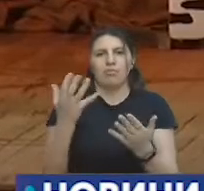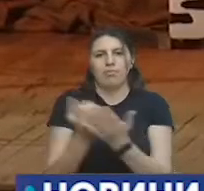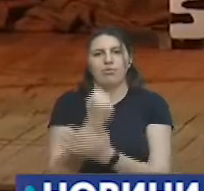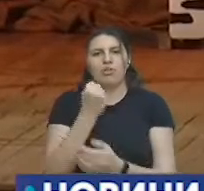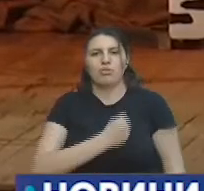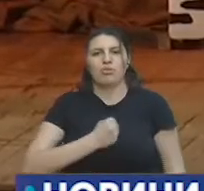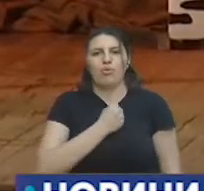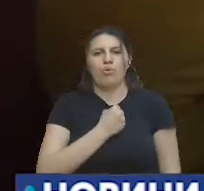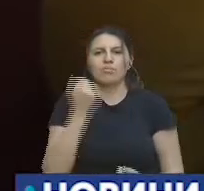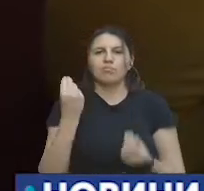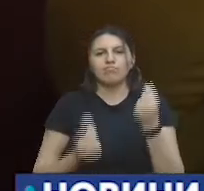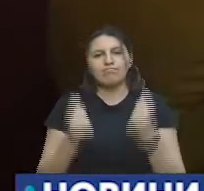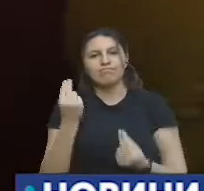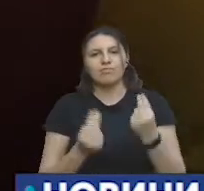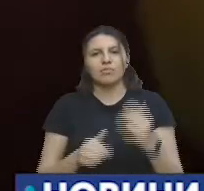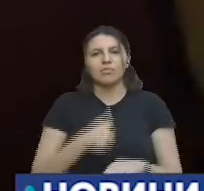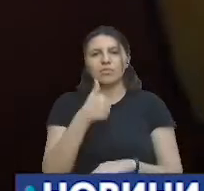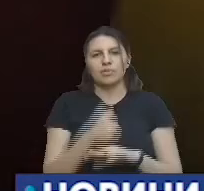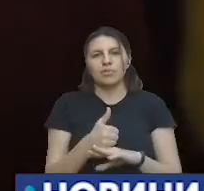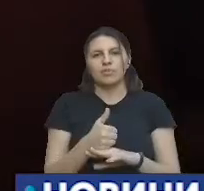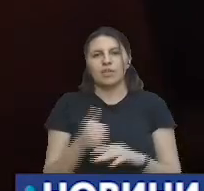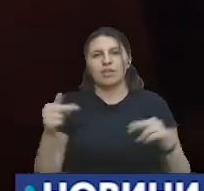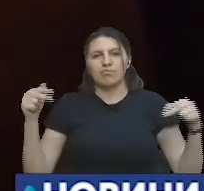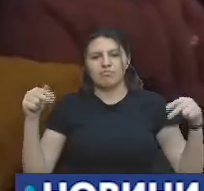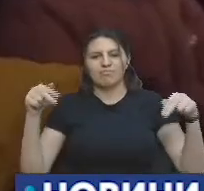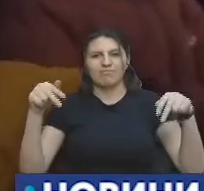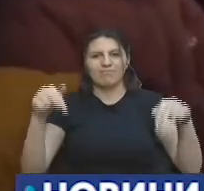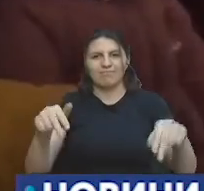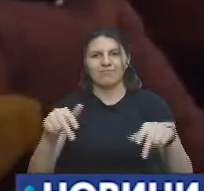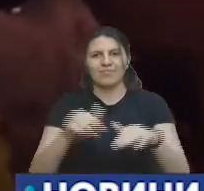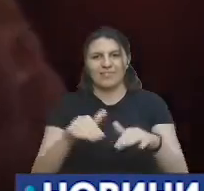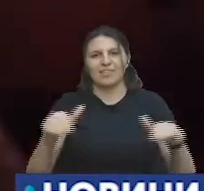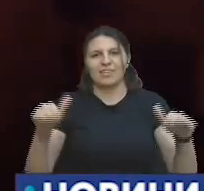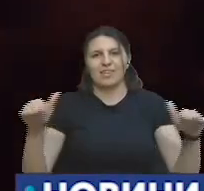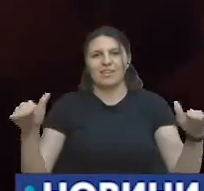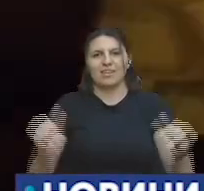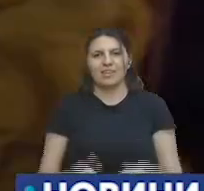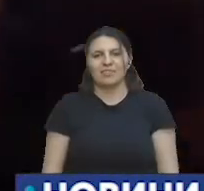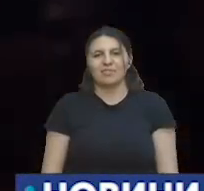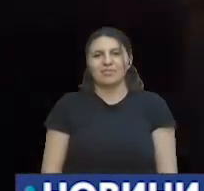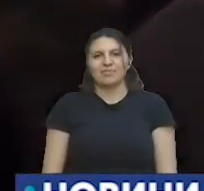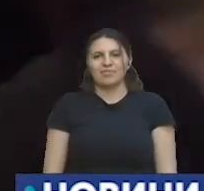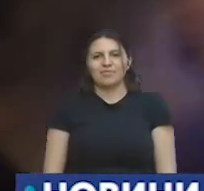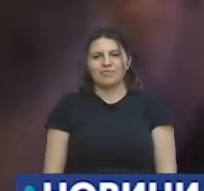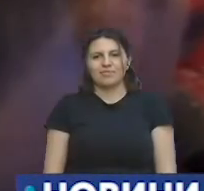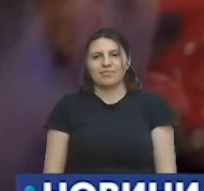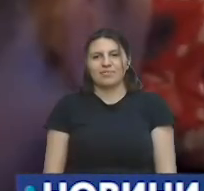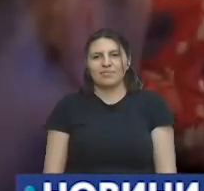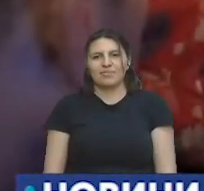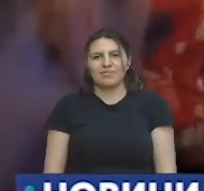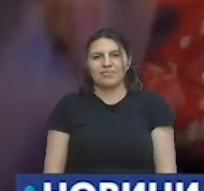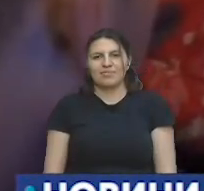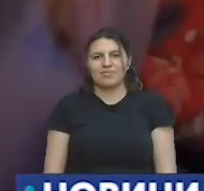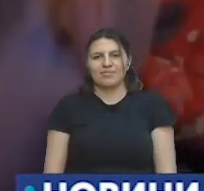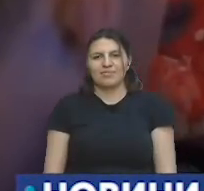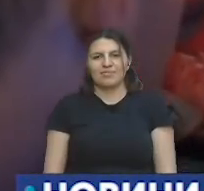гри головні персонажі спускаються зі сцени до глядачів. Не треба лиш боятись, не